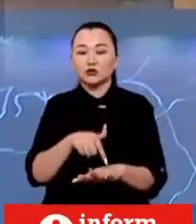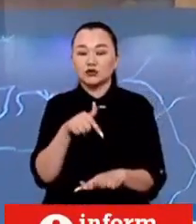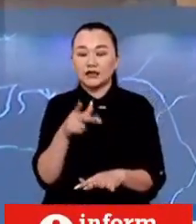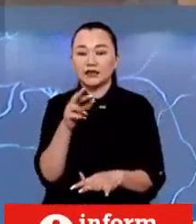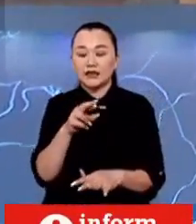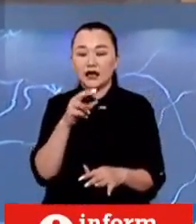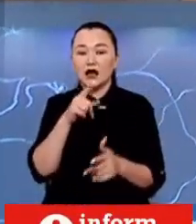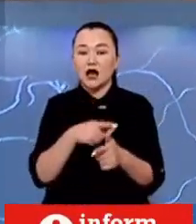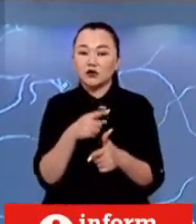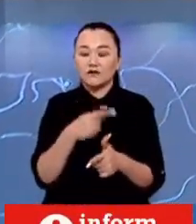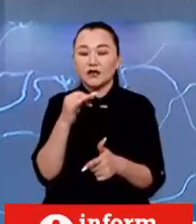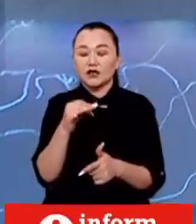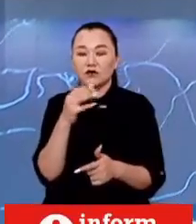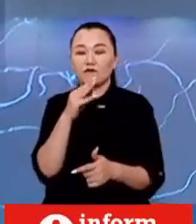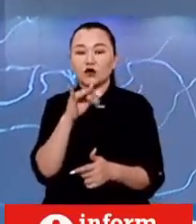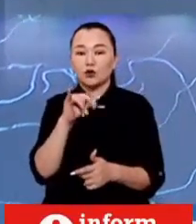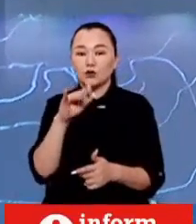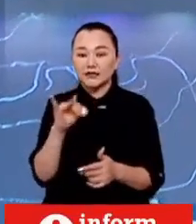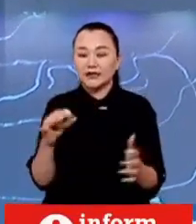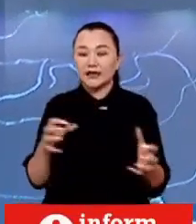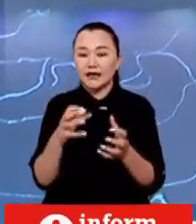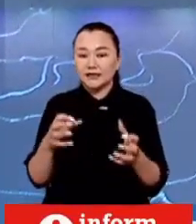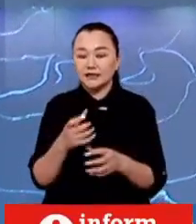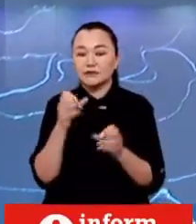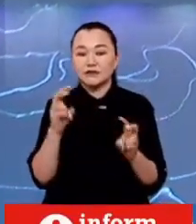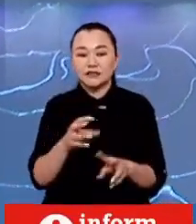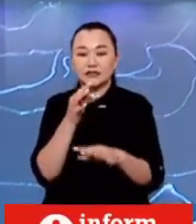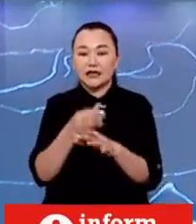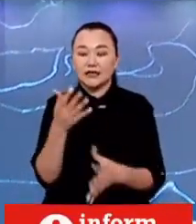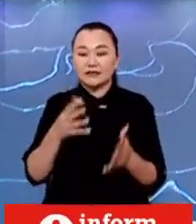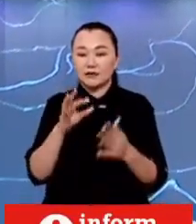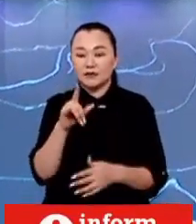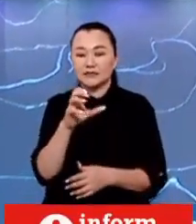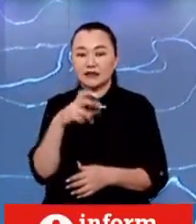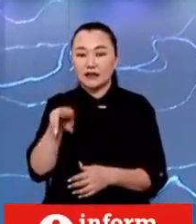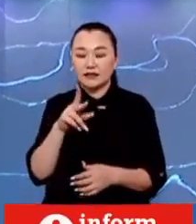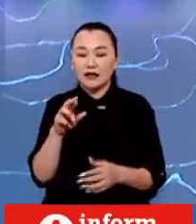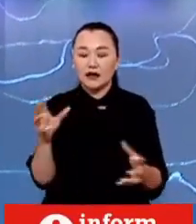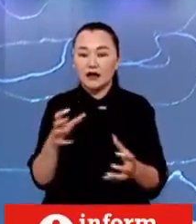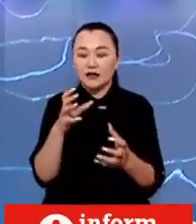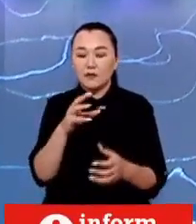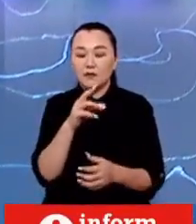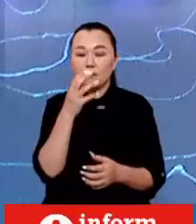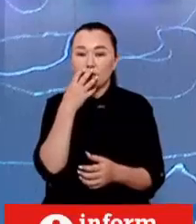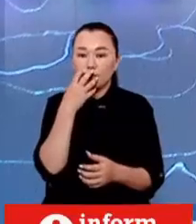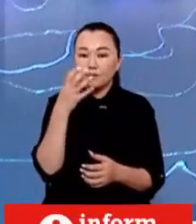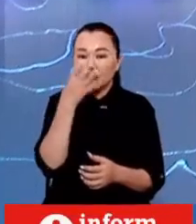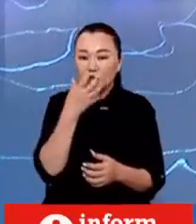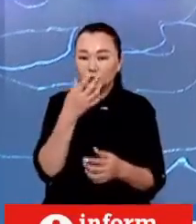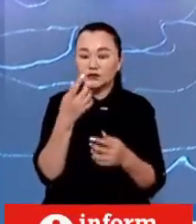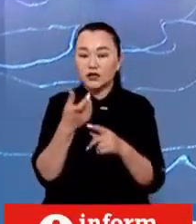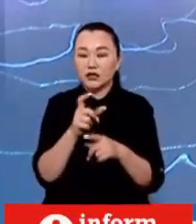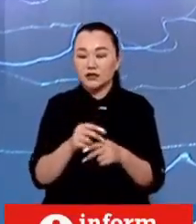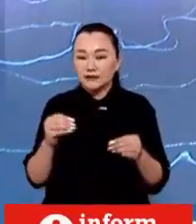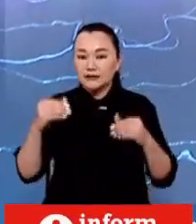для картофеля и фруктохранилищ. По словам специалистов, если бы складов для хранения продукции было больше, то таких